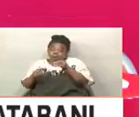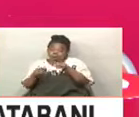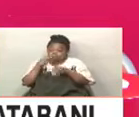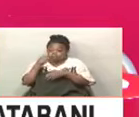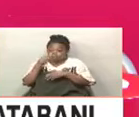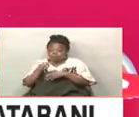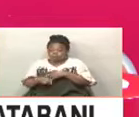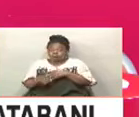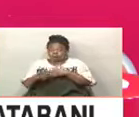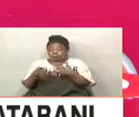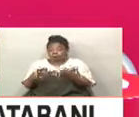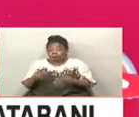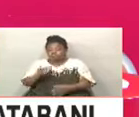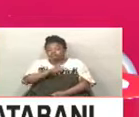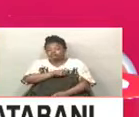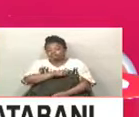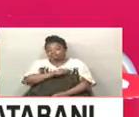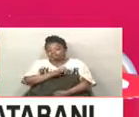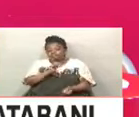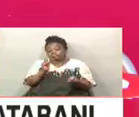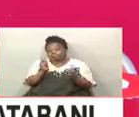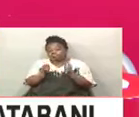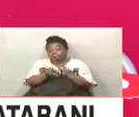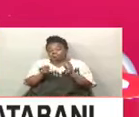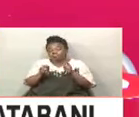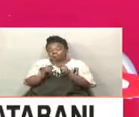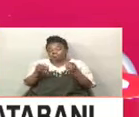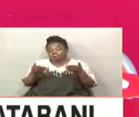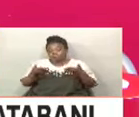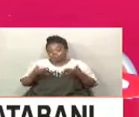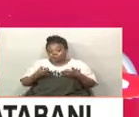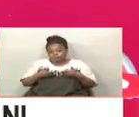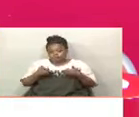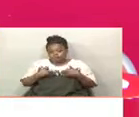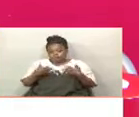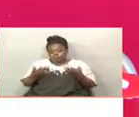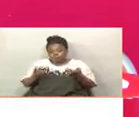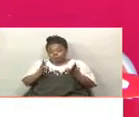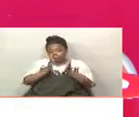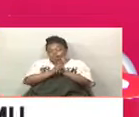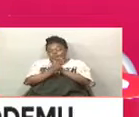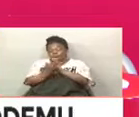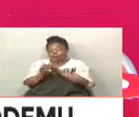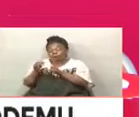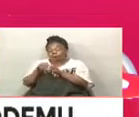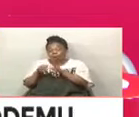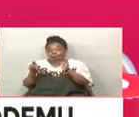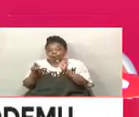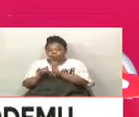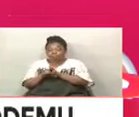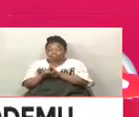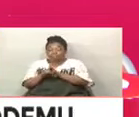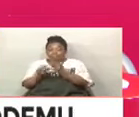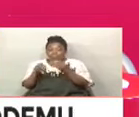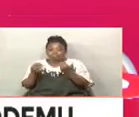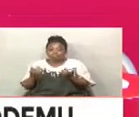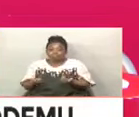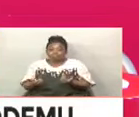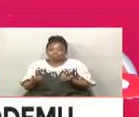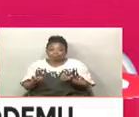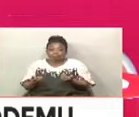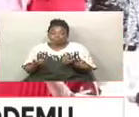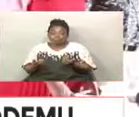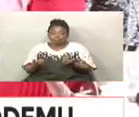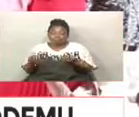bakalambidde nti ne bakissa ku Bassenga nti babeefuulidde so nga obwannannyini baabakwasiza mu mateeka ne basaako